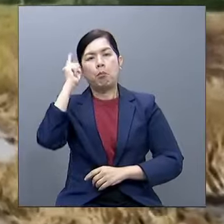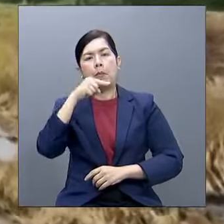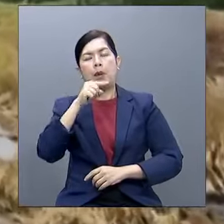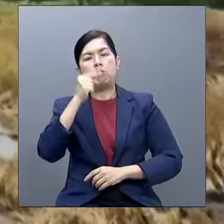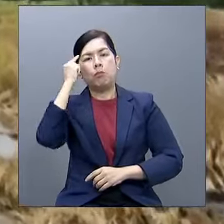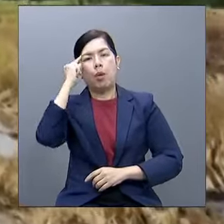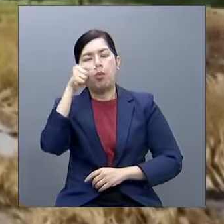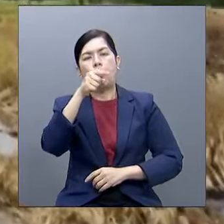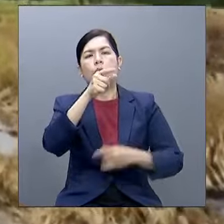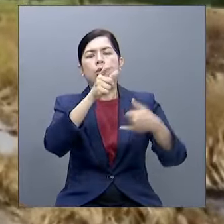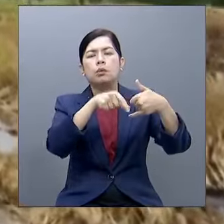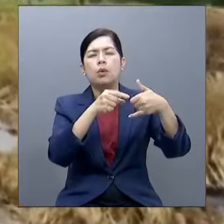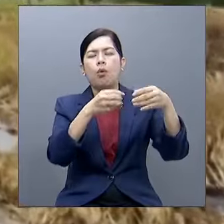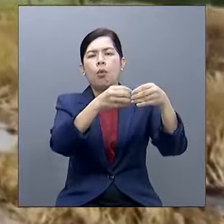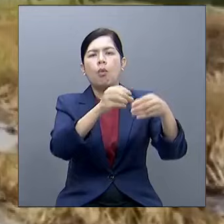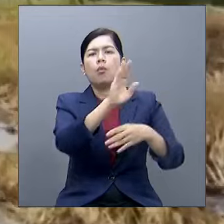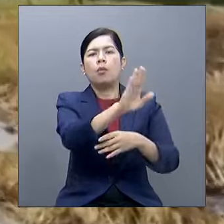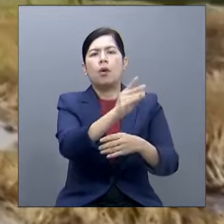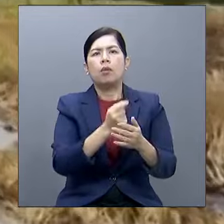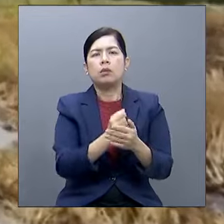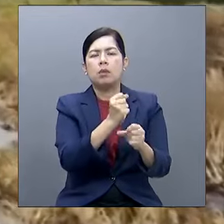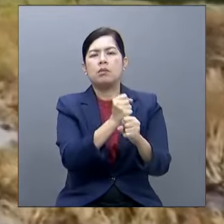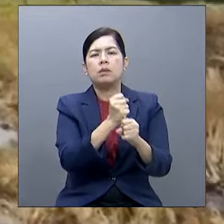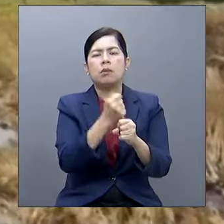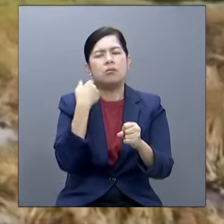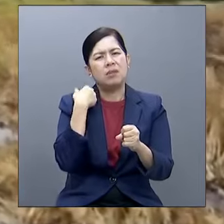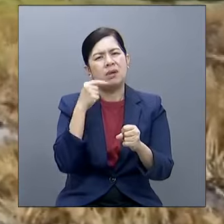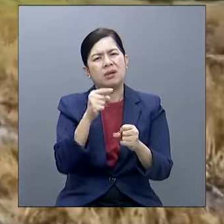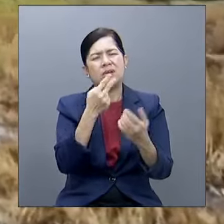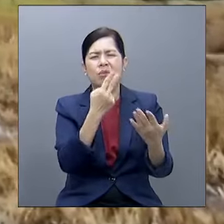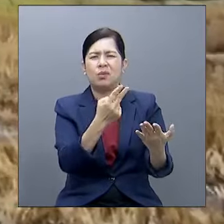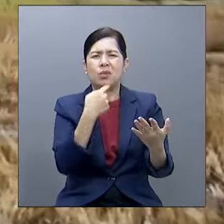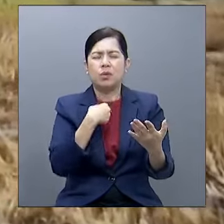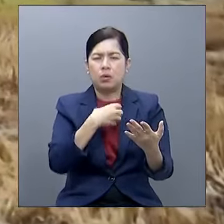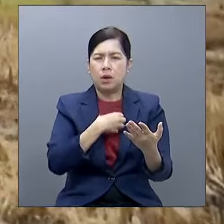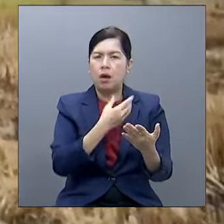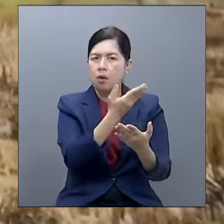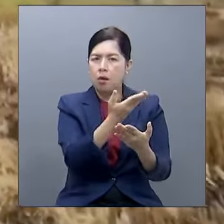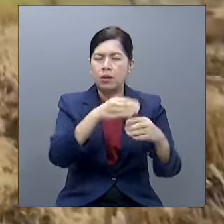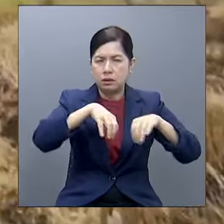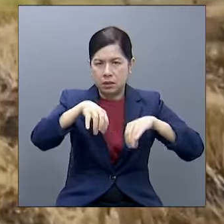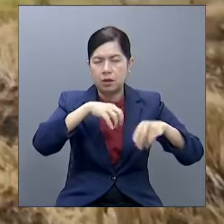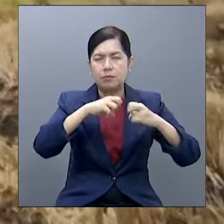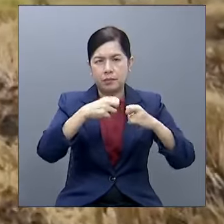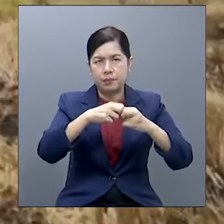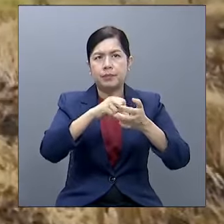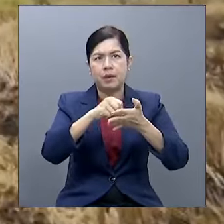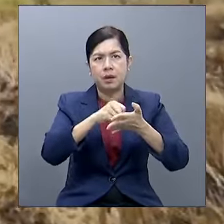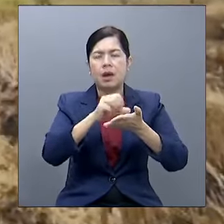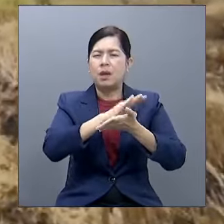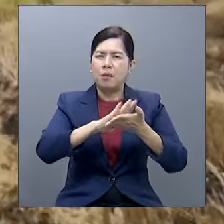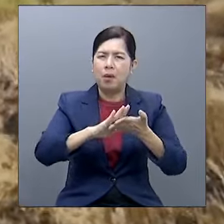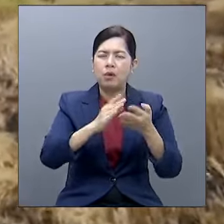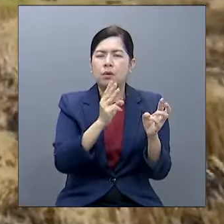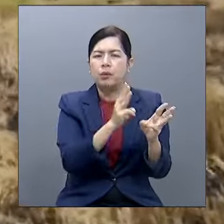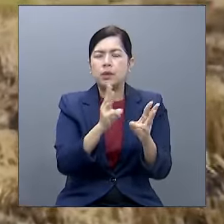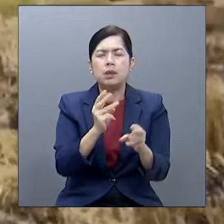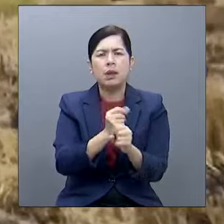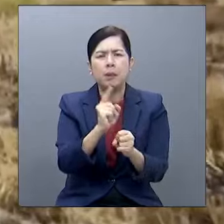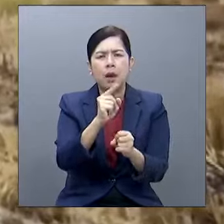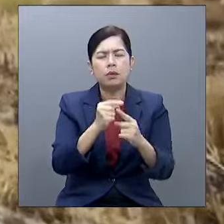าะเนี่ยยังไงก็มาแก้ให้ได้หรือว่าจะต่อจะเติมจะคิดจะทำยังไงได้ให้มันปลอดภั